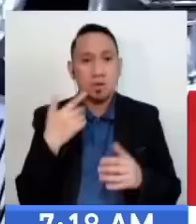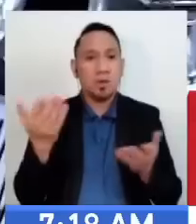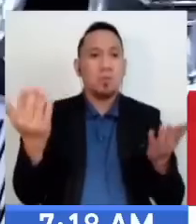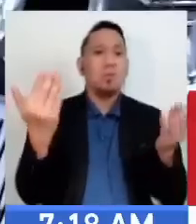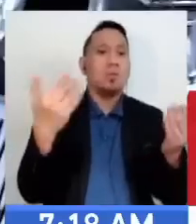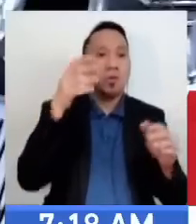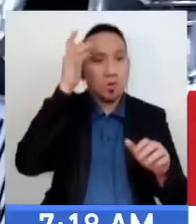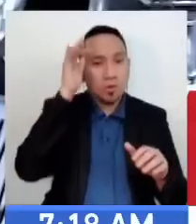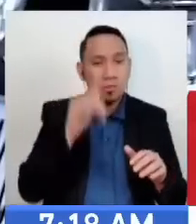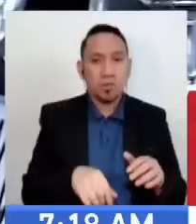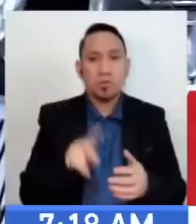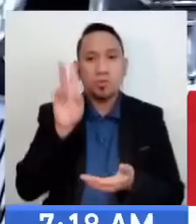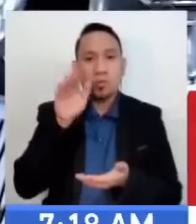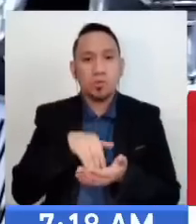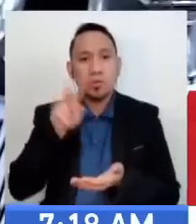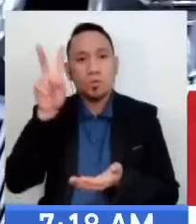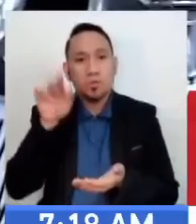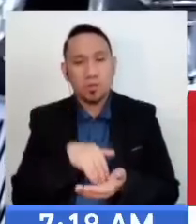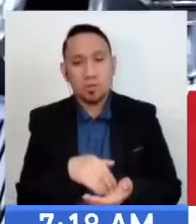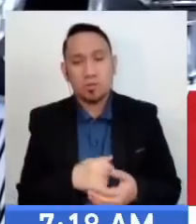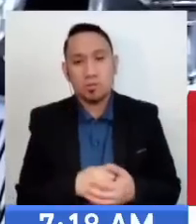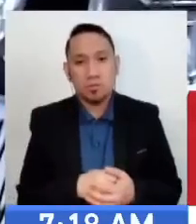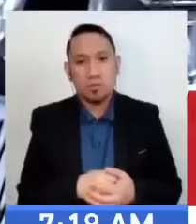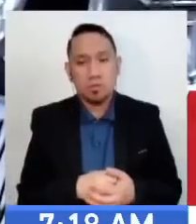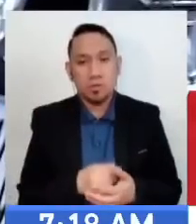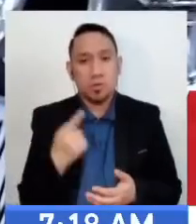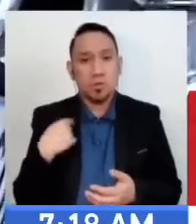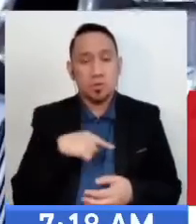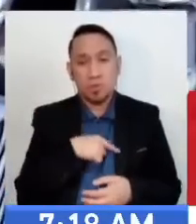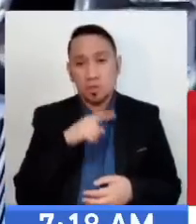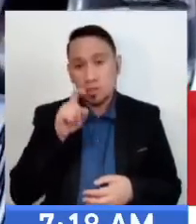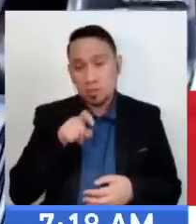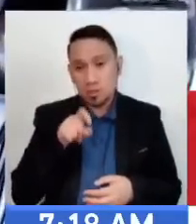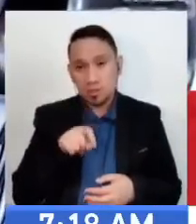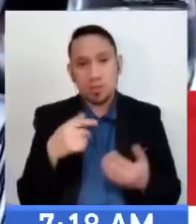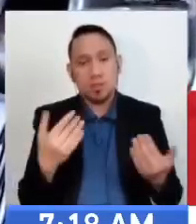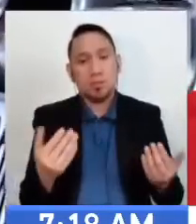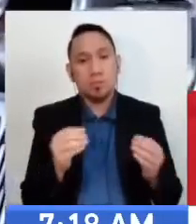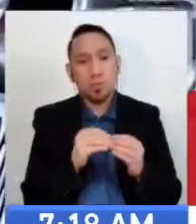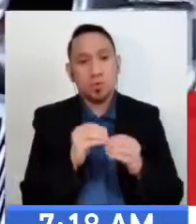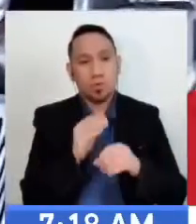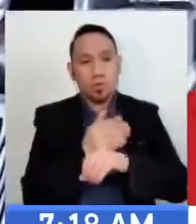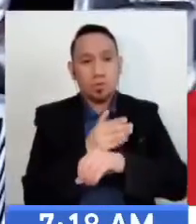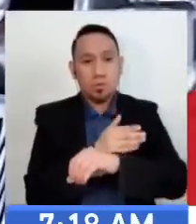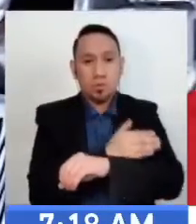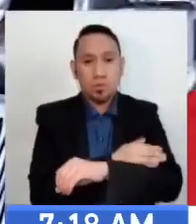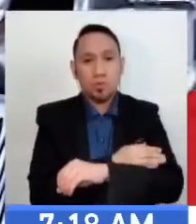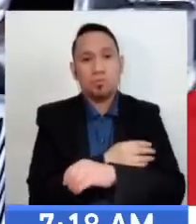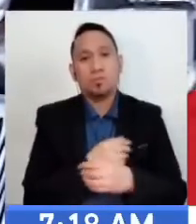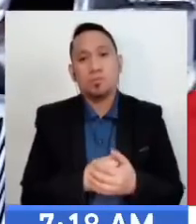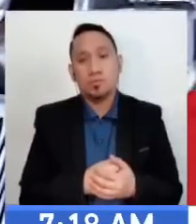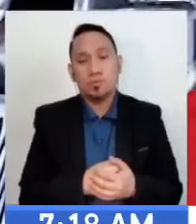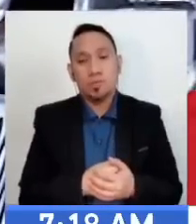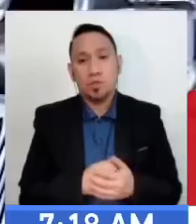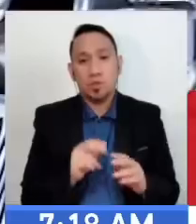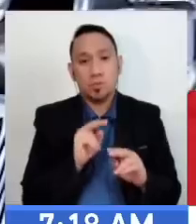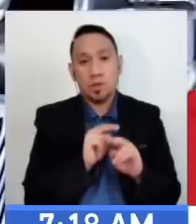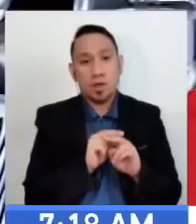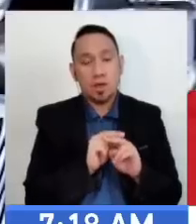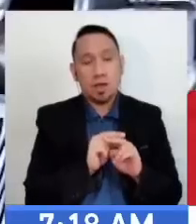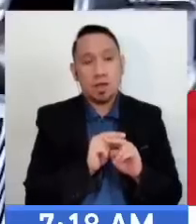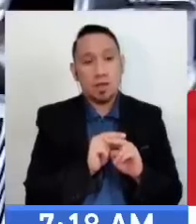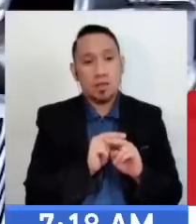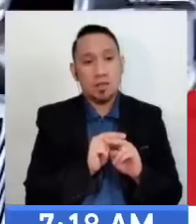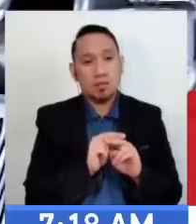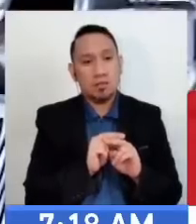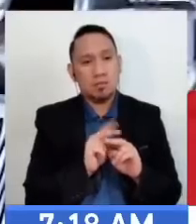2,000. So we have to hybrid siguro, sir, yung mga non-computer literate. Maybe we